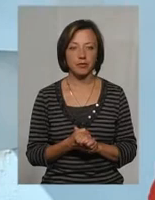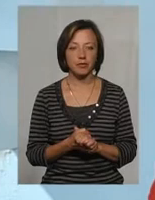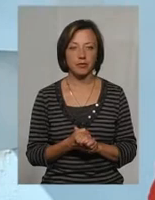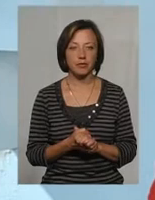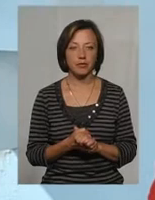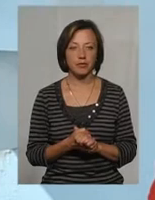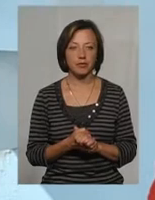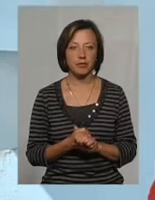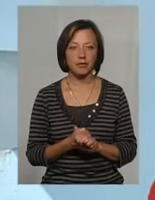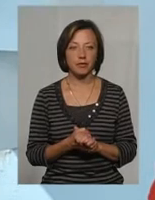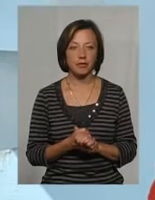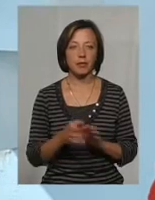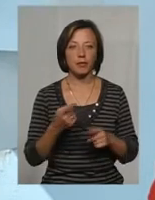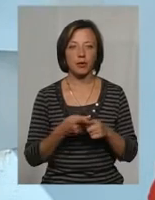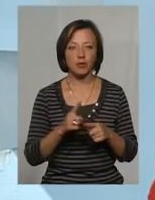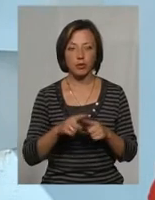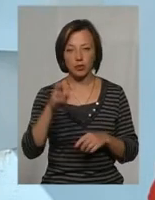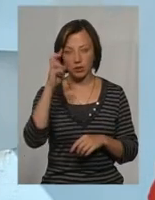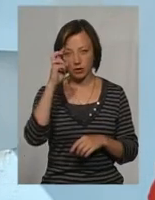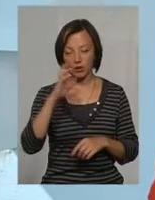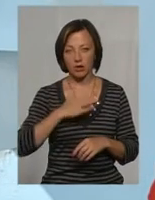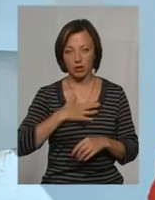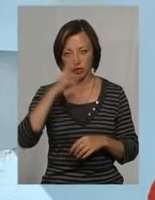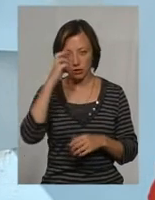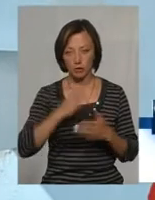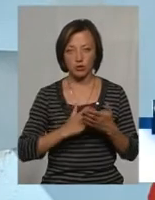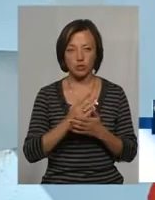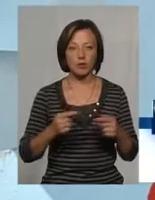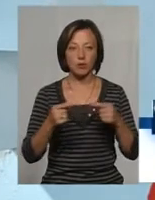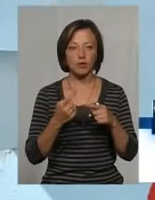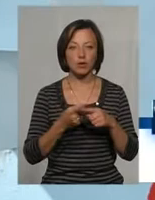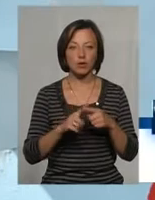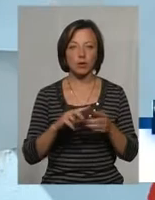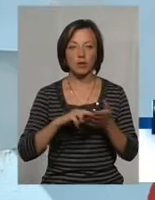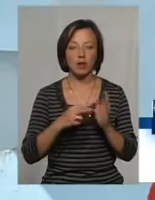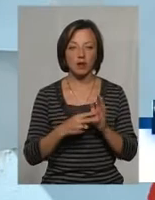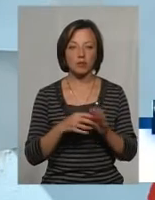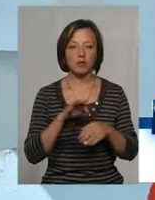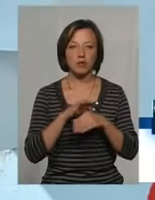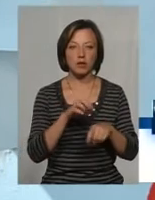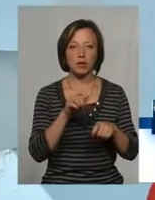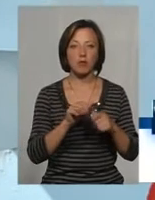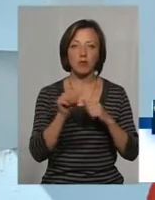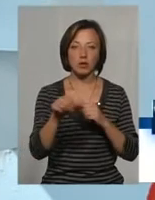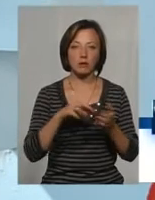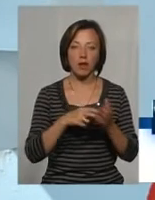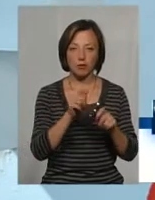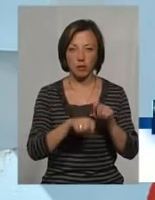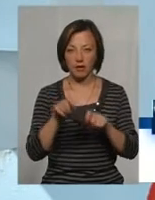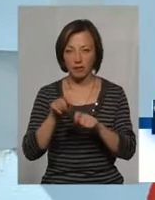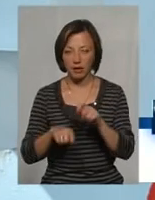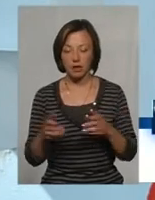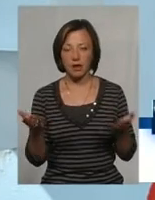реалізацію. Тому Держпродспоживслужба відповідно до цього плану проводить як і планові, так і є ще позапланові перевірки,